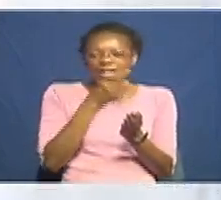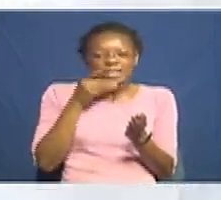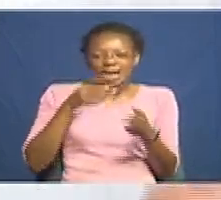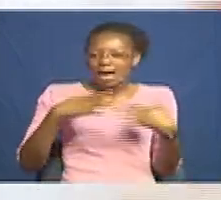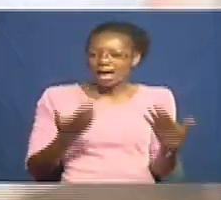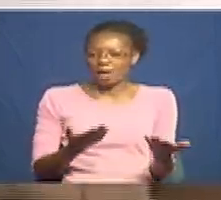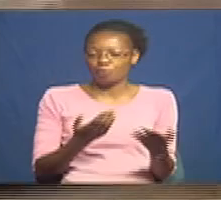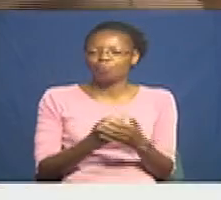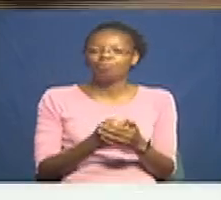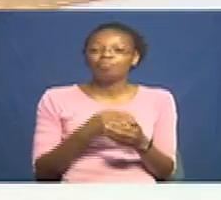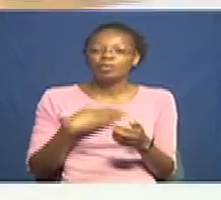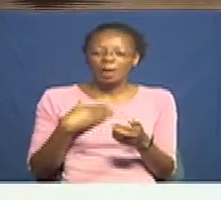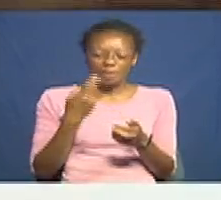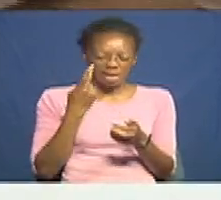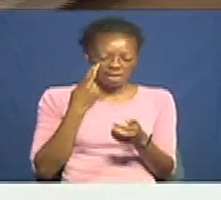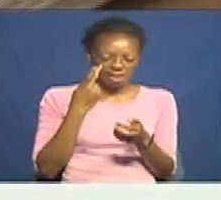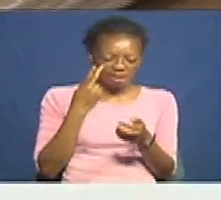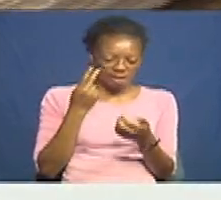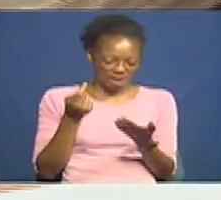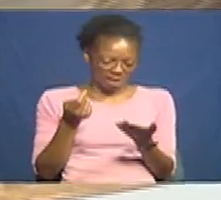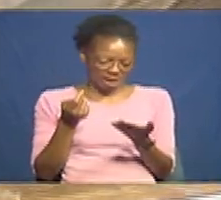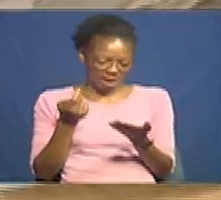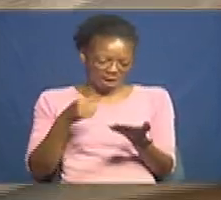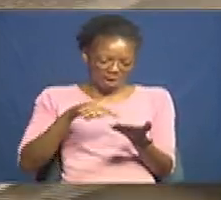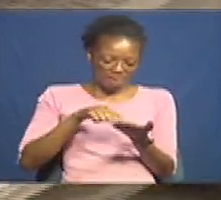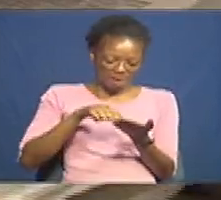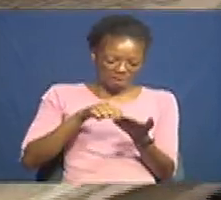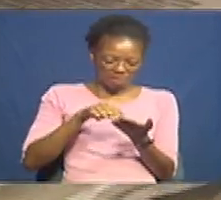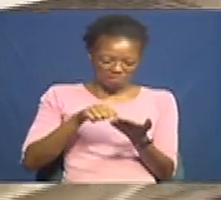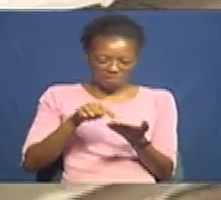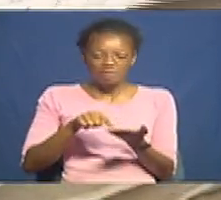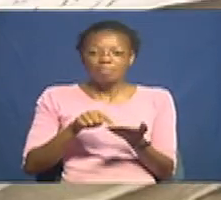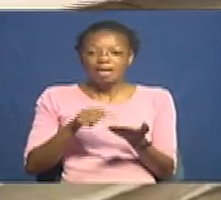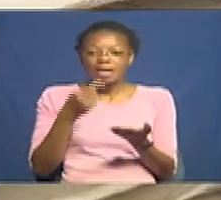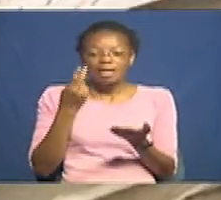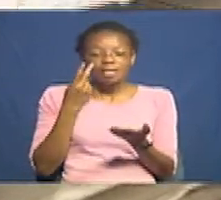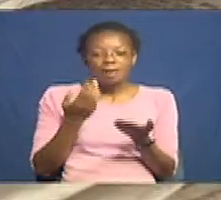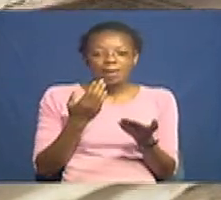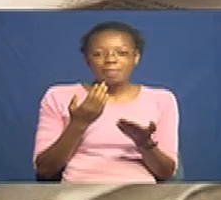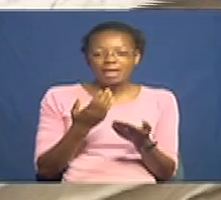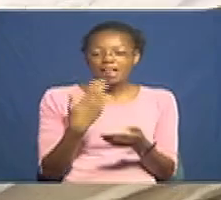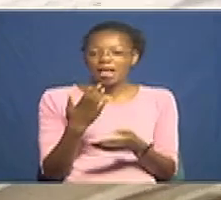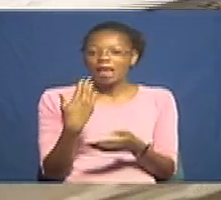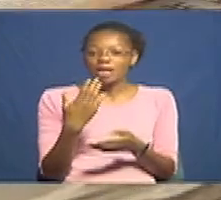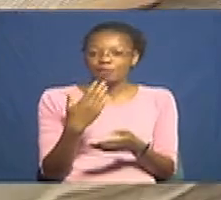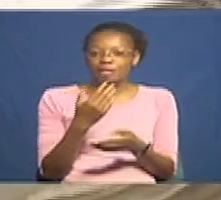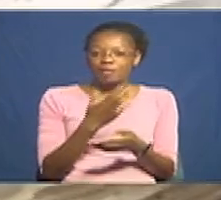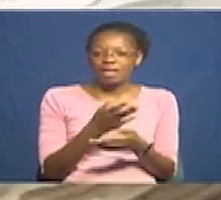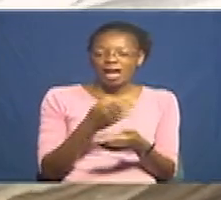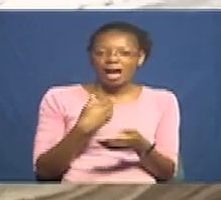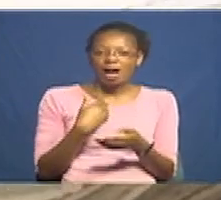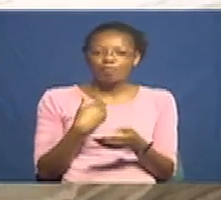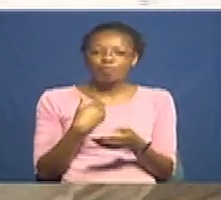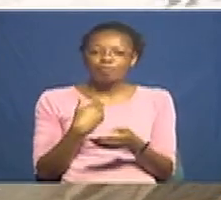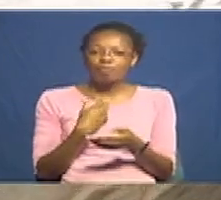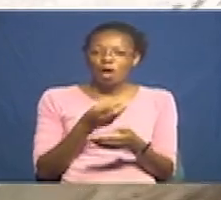matawi, haiko na ile haina maji yoyote, na kama ni matunda na hakikisha